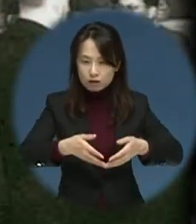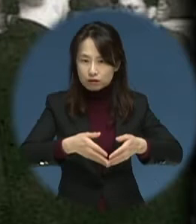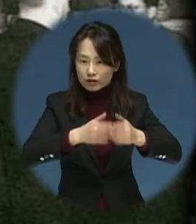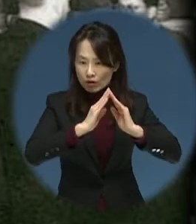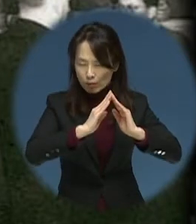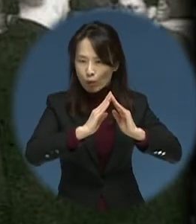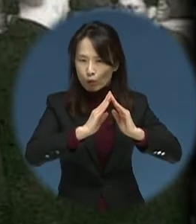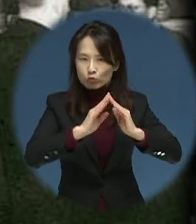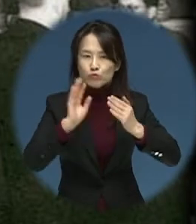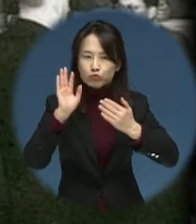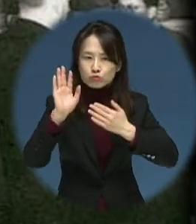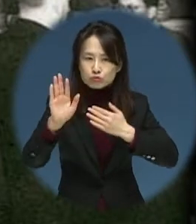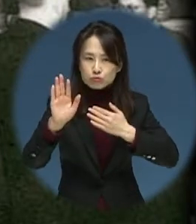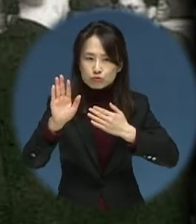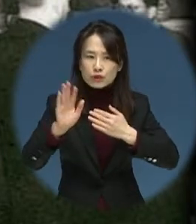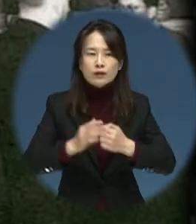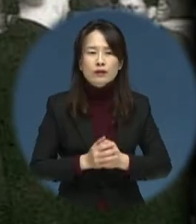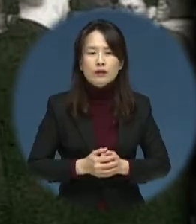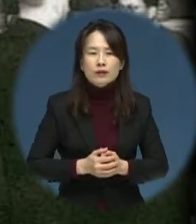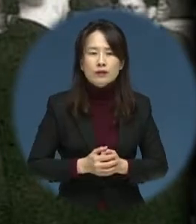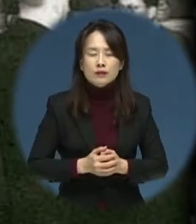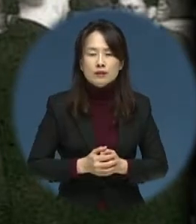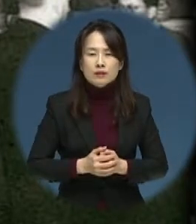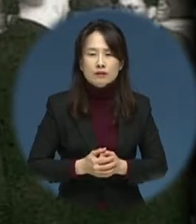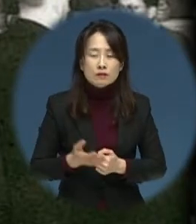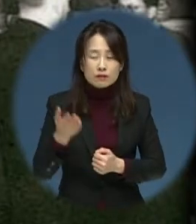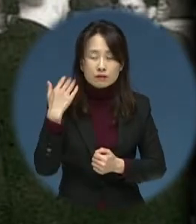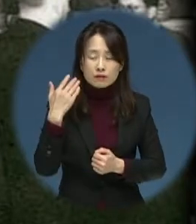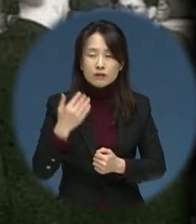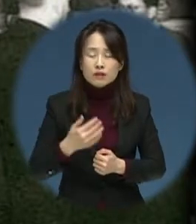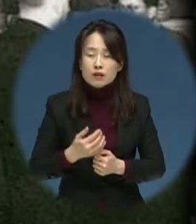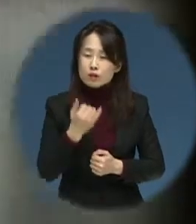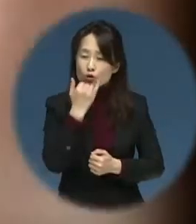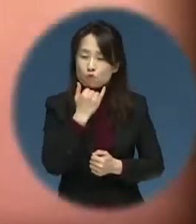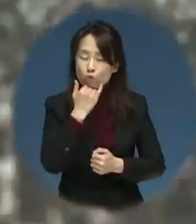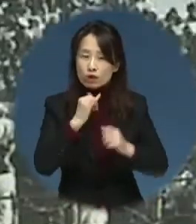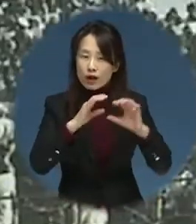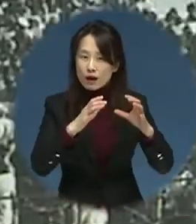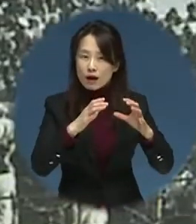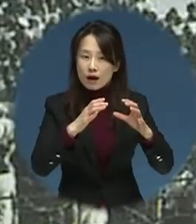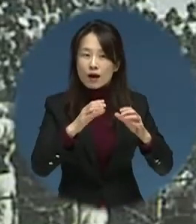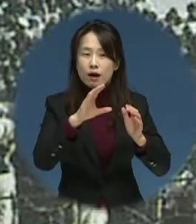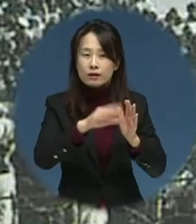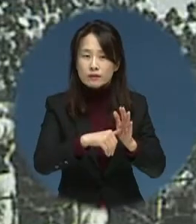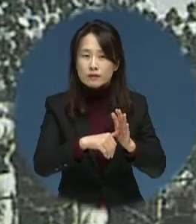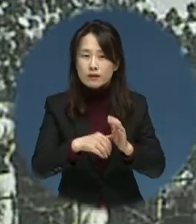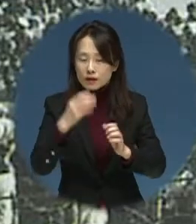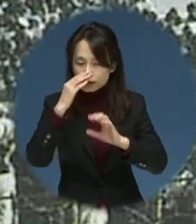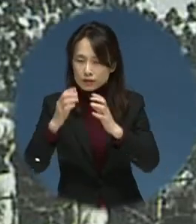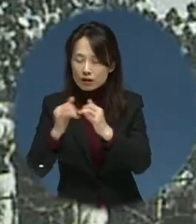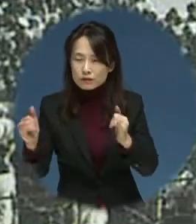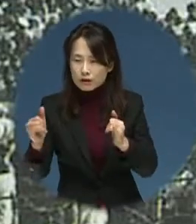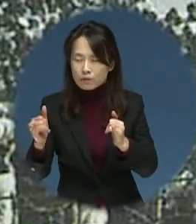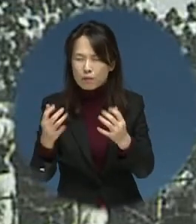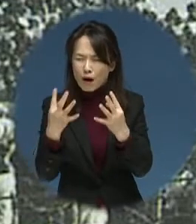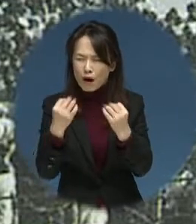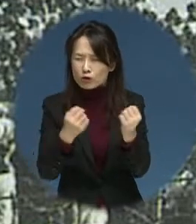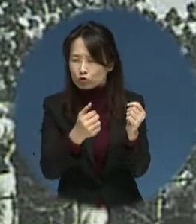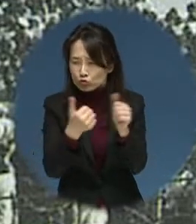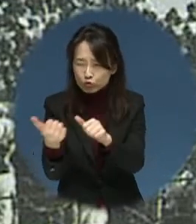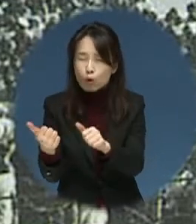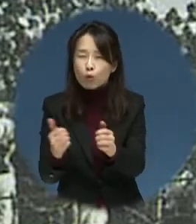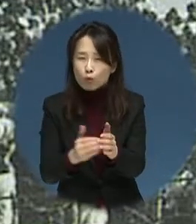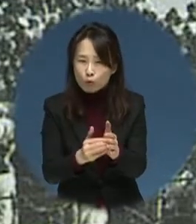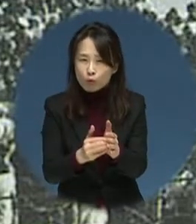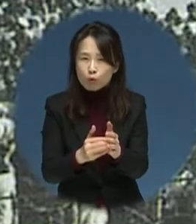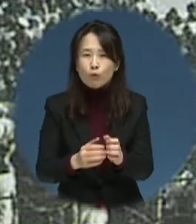건국되면서요. 왜냐하면 홀로코스트 때 600만 유대인이 대학살당하고 그때 살아남은 한 64만 명의 유대인들을